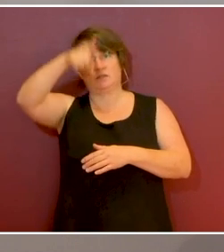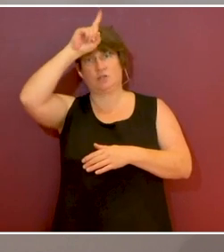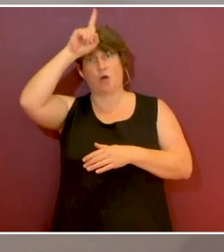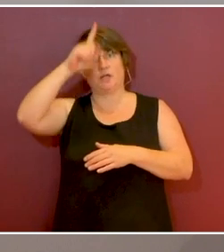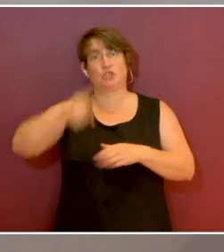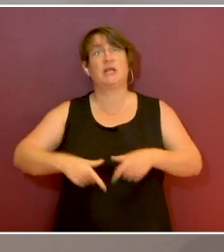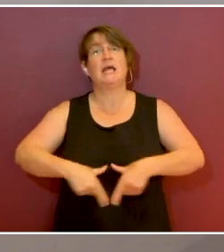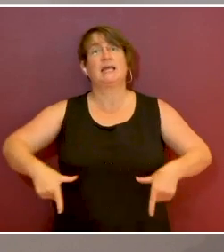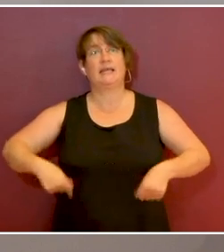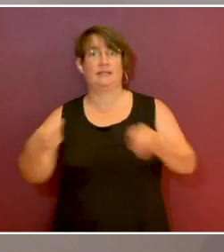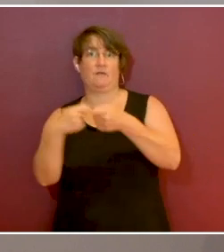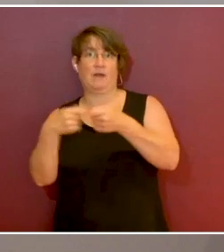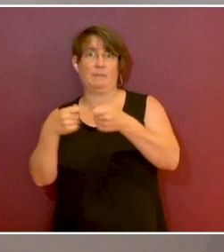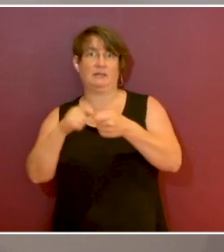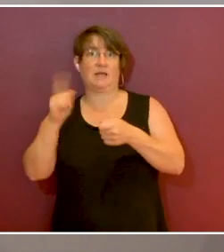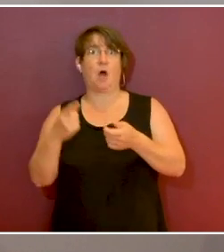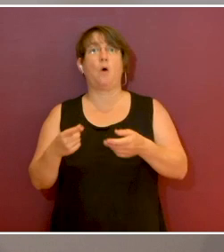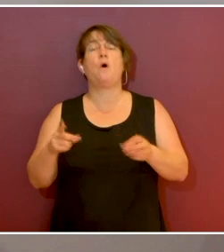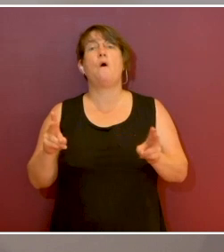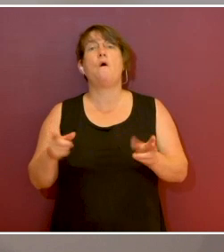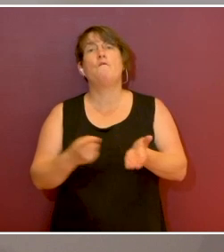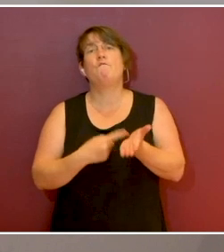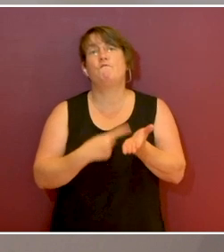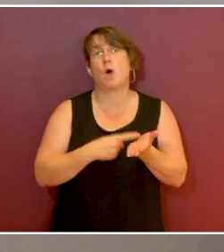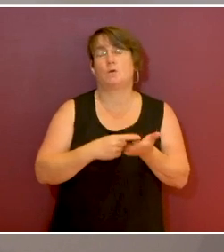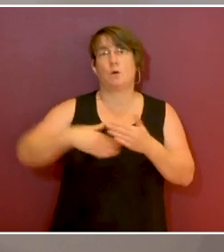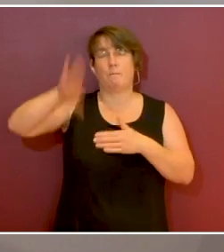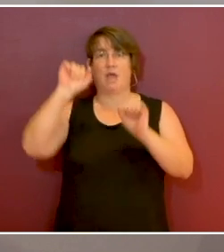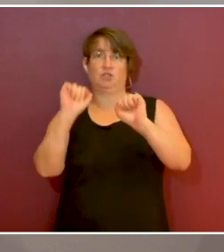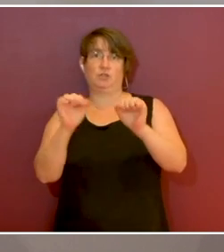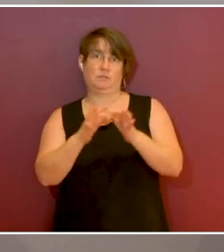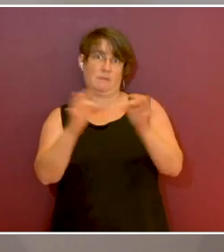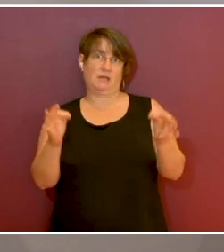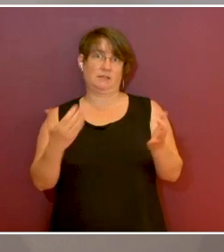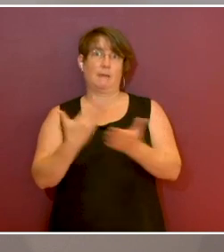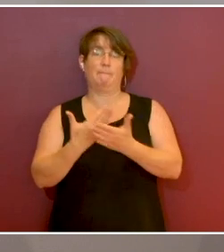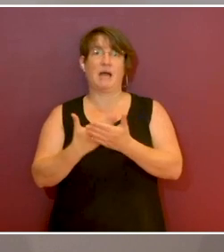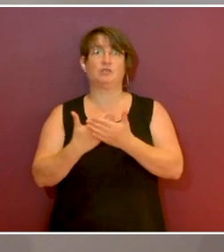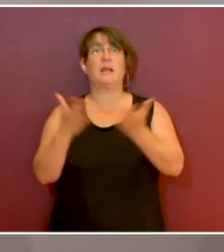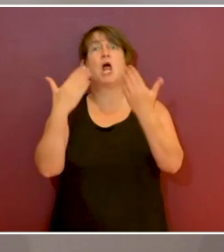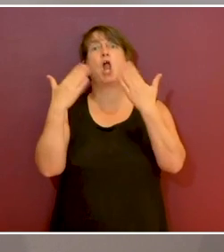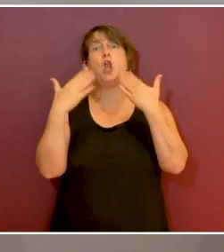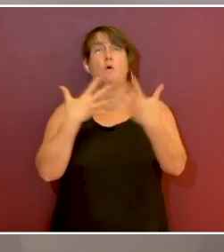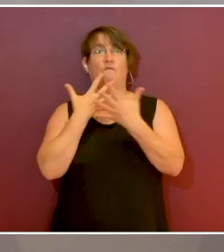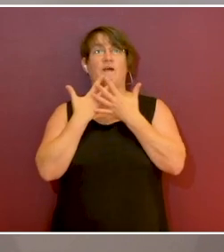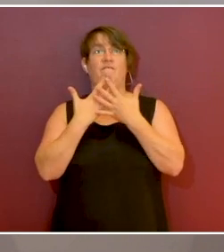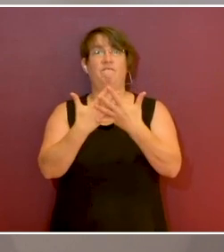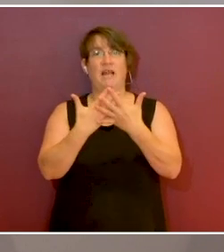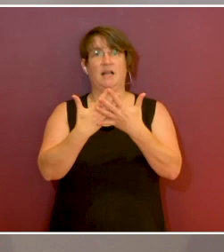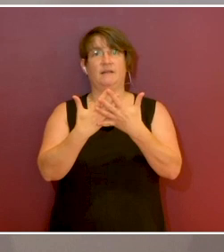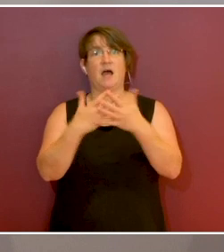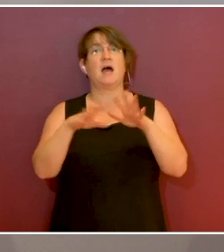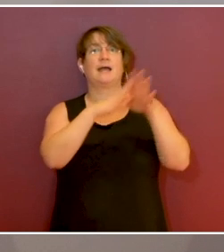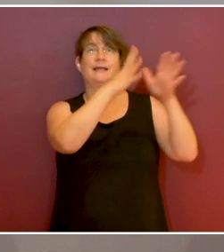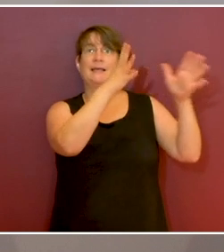nach weiteren Schutzmaßnahmen, jetzt auch so Richtung Herbst und Winter, zum Beispiel die Förderung von Luftfiltergeräten in den Kitas oder auch